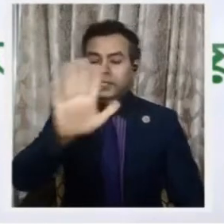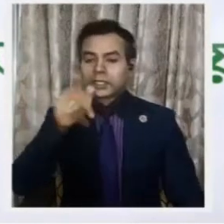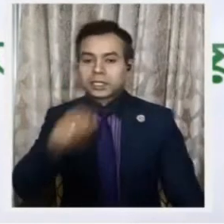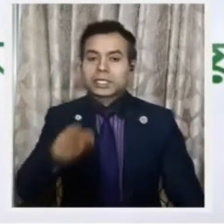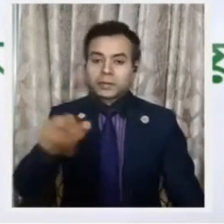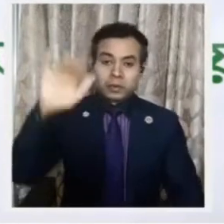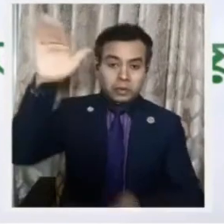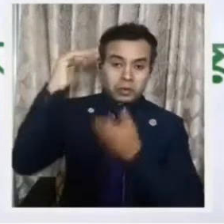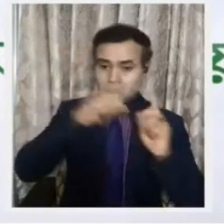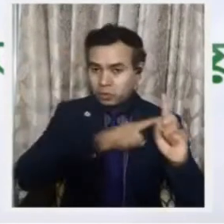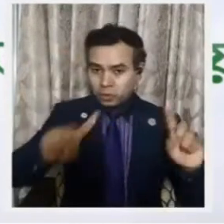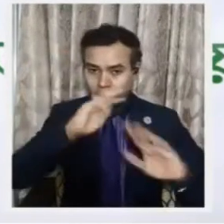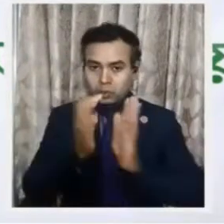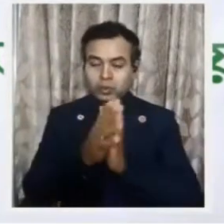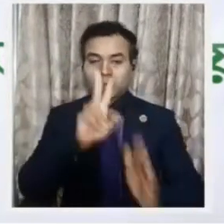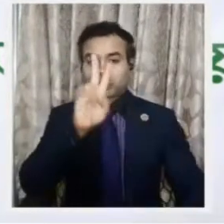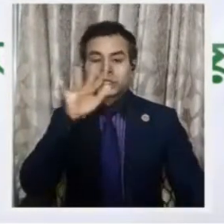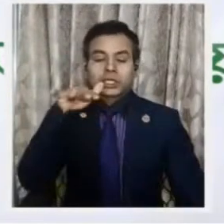হয়েছে